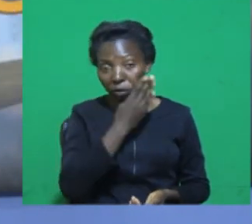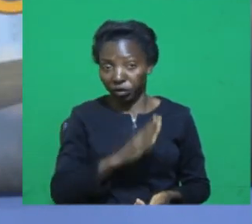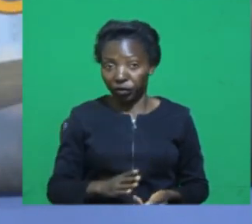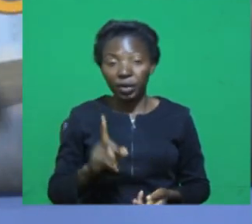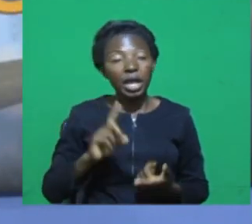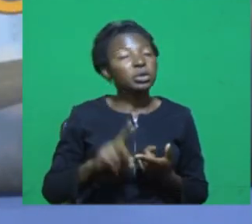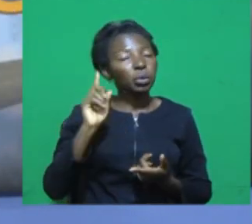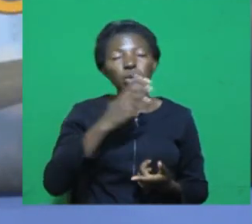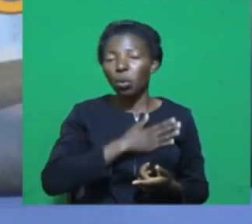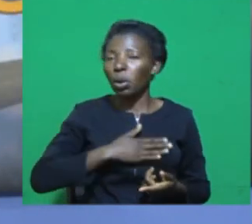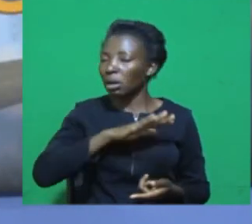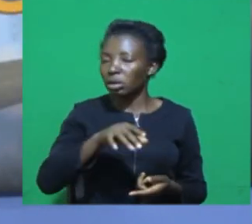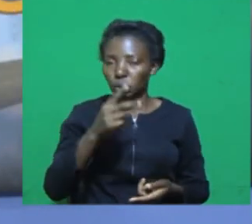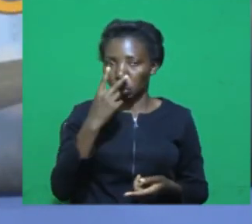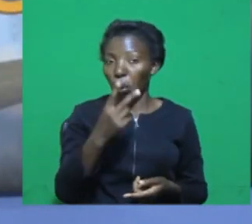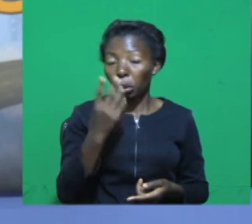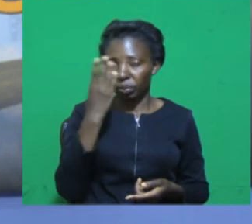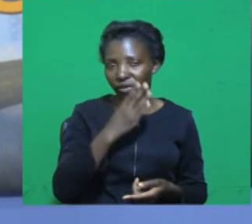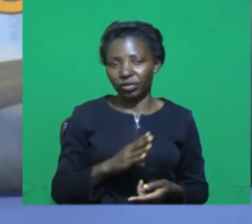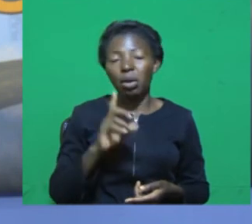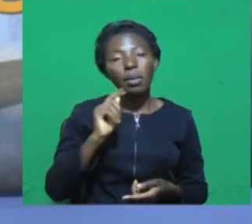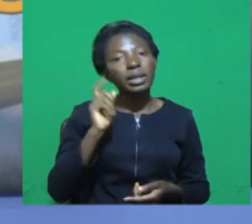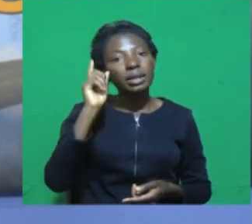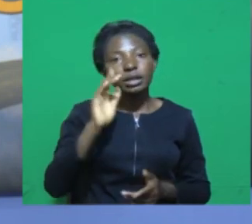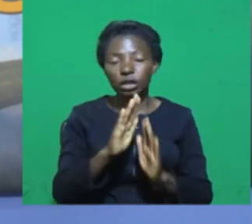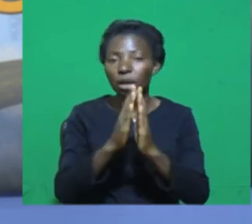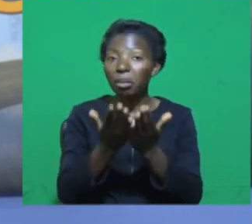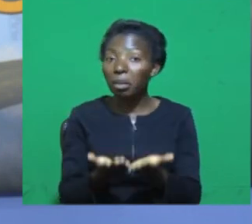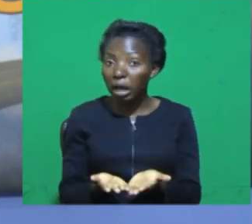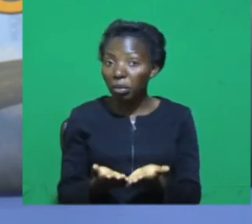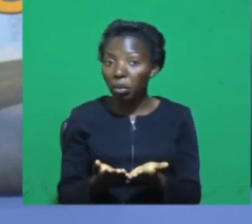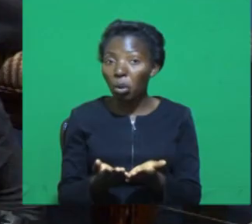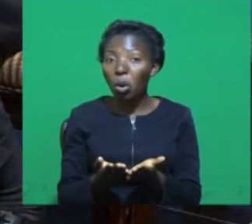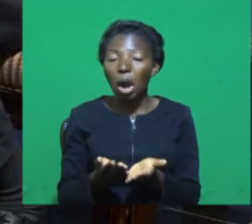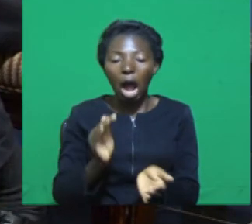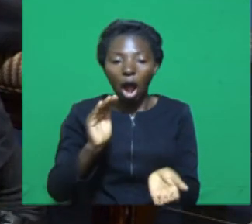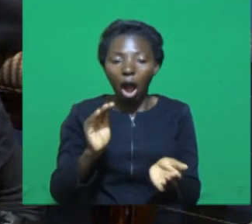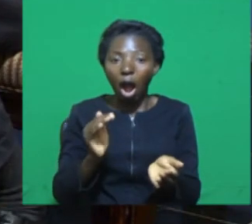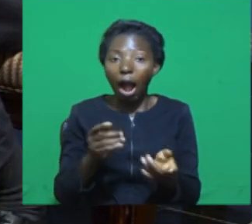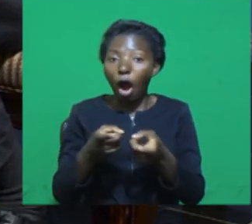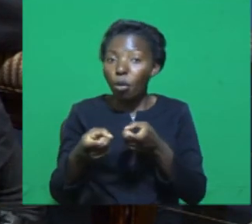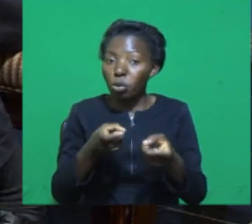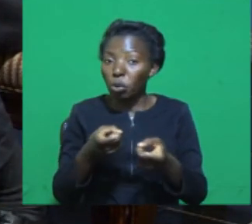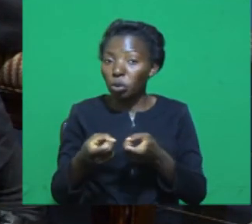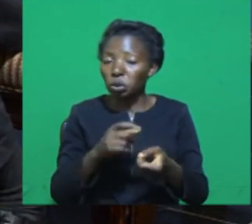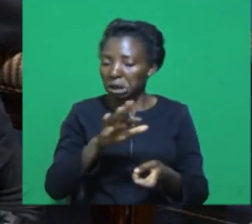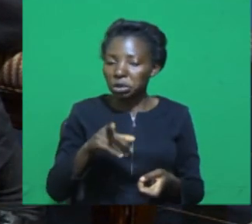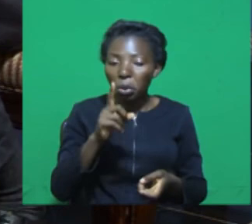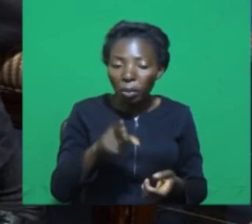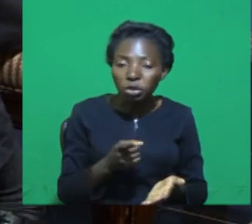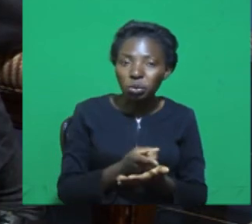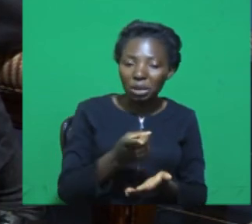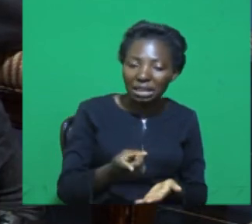anoda kuti vanhu vave beautiful, but shoko rinozoregulata, ndo rinotipa guidance yekuti itai so